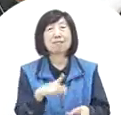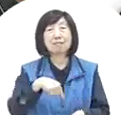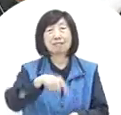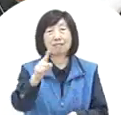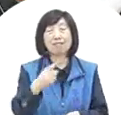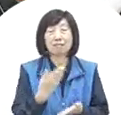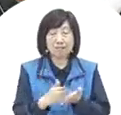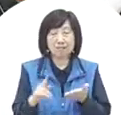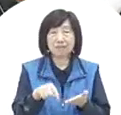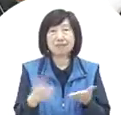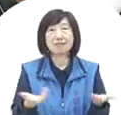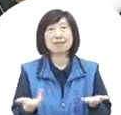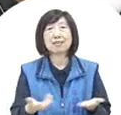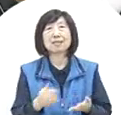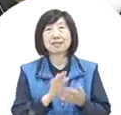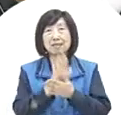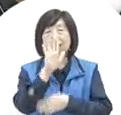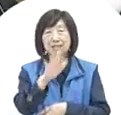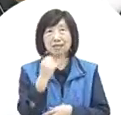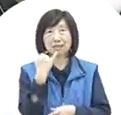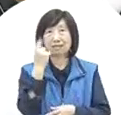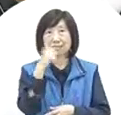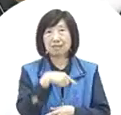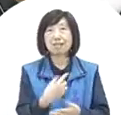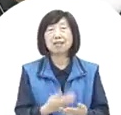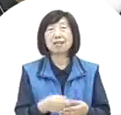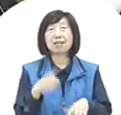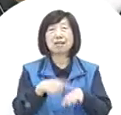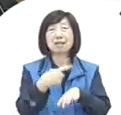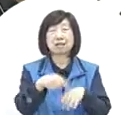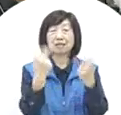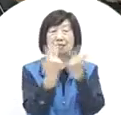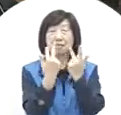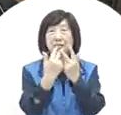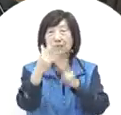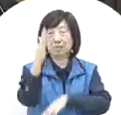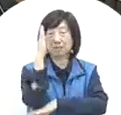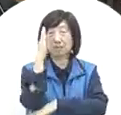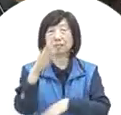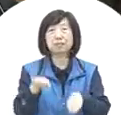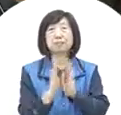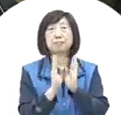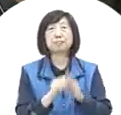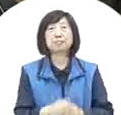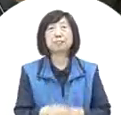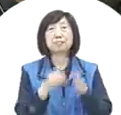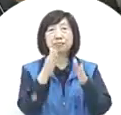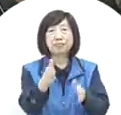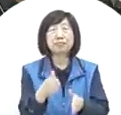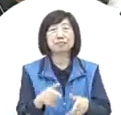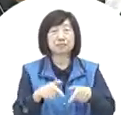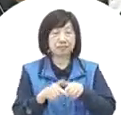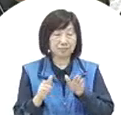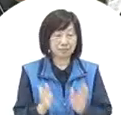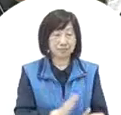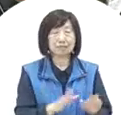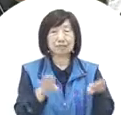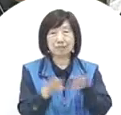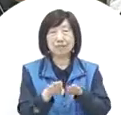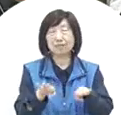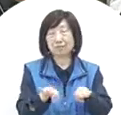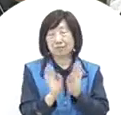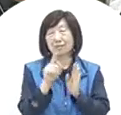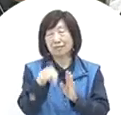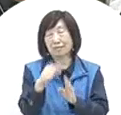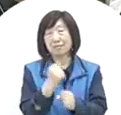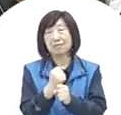问题。我们未来是不是就可以从我们新北市政府开始来推动我们所谓的心理假，并且请劳